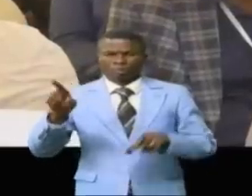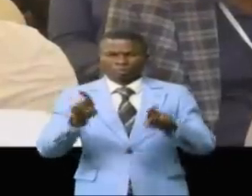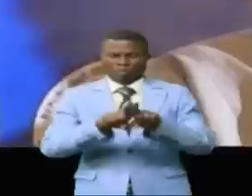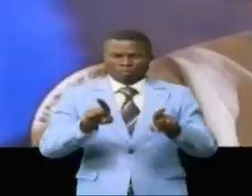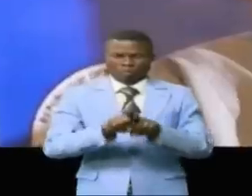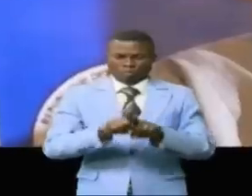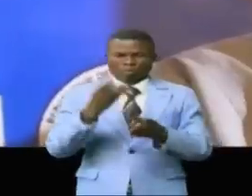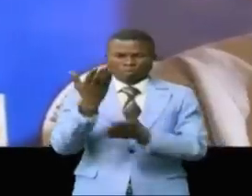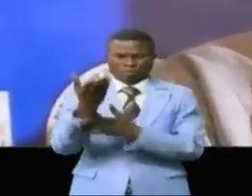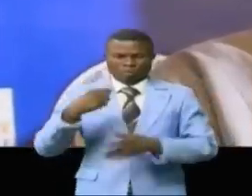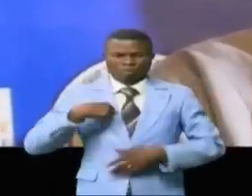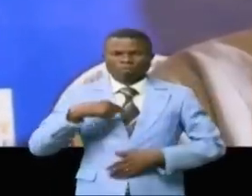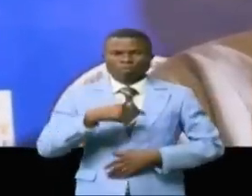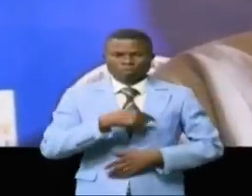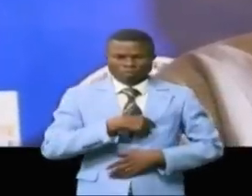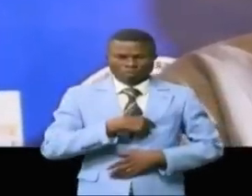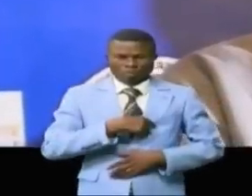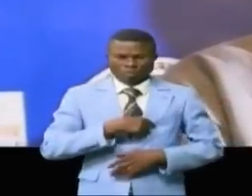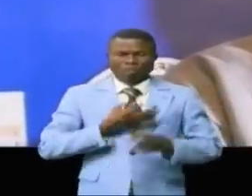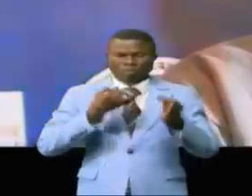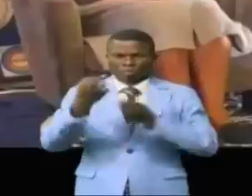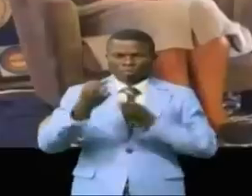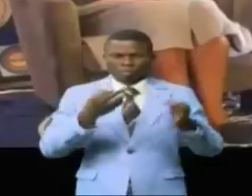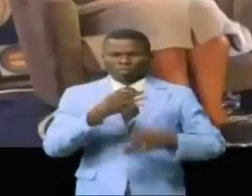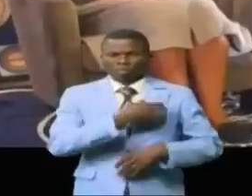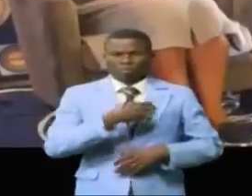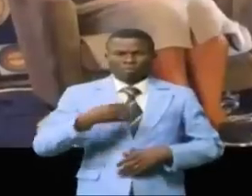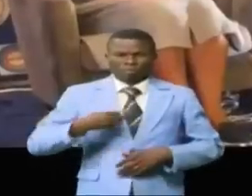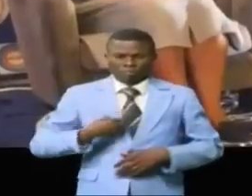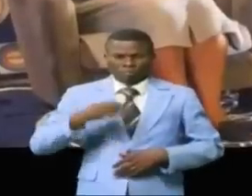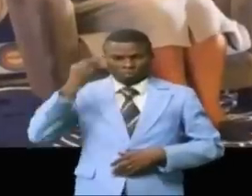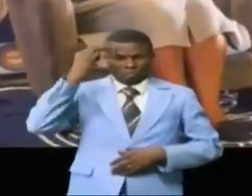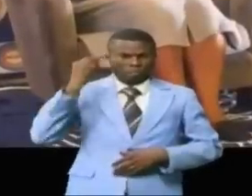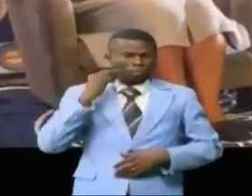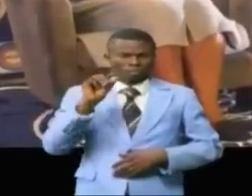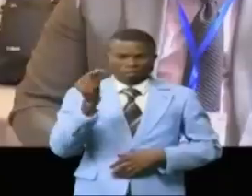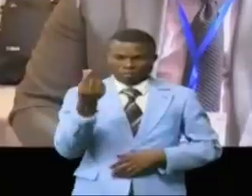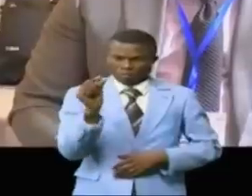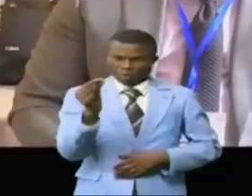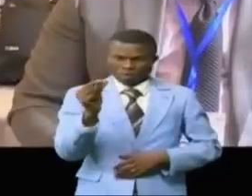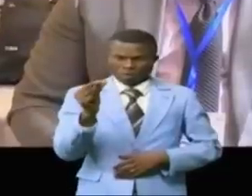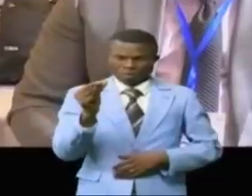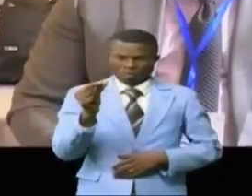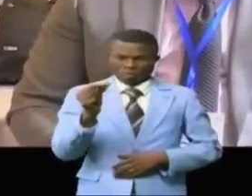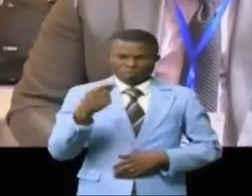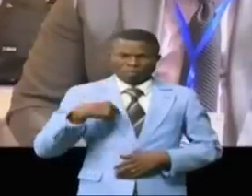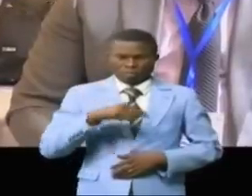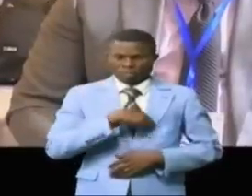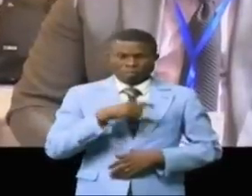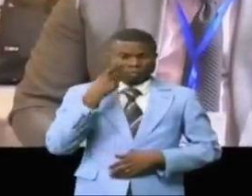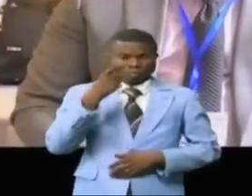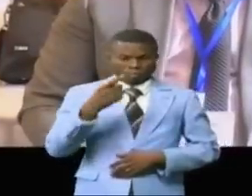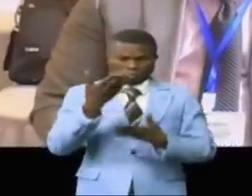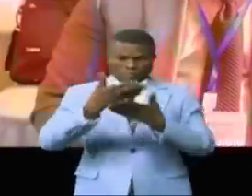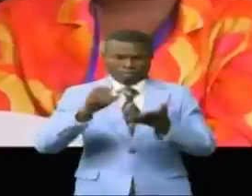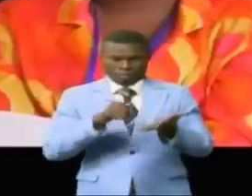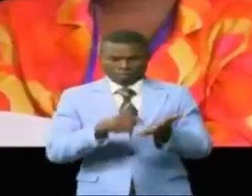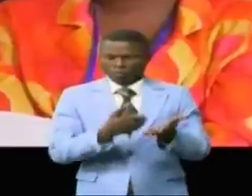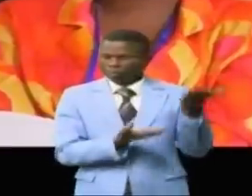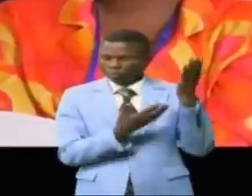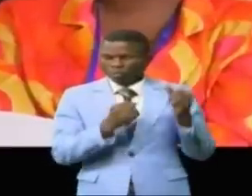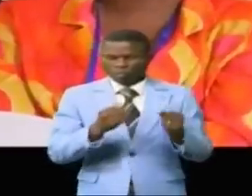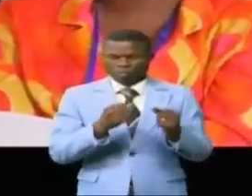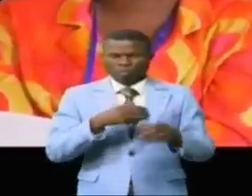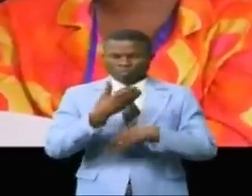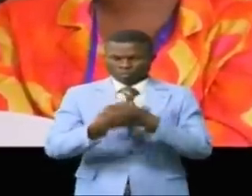été remarquablement défini par Madame la ministre des Mines. Nous considérons qu'à ce stade, il est impérieux de